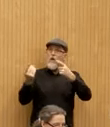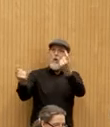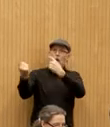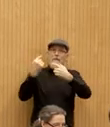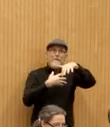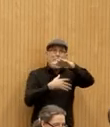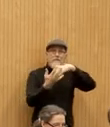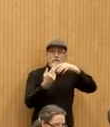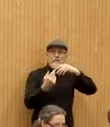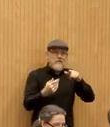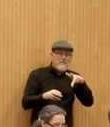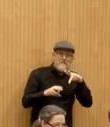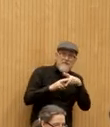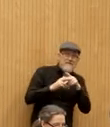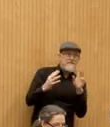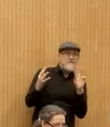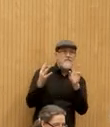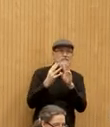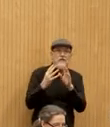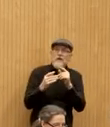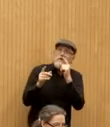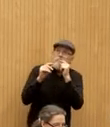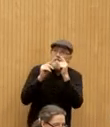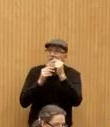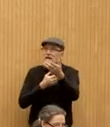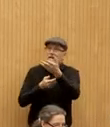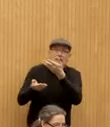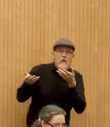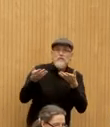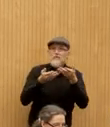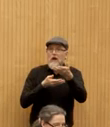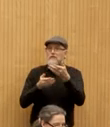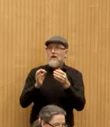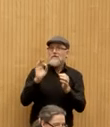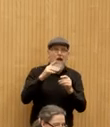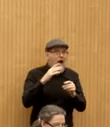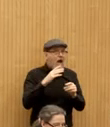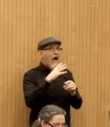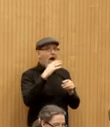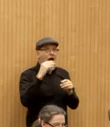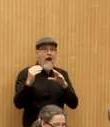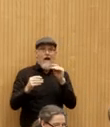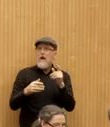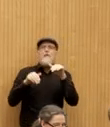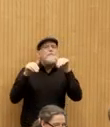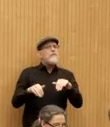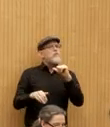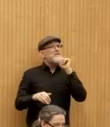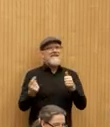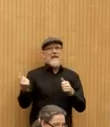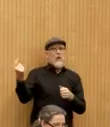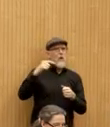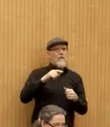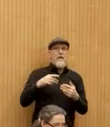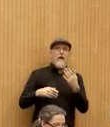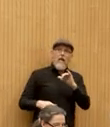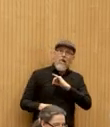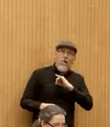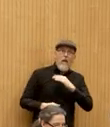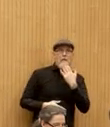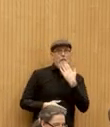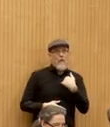dass sie sich austauschen können, und das Format ist freiwillig. Und die Werkstattpause